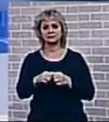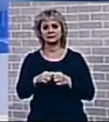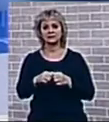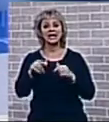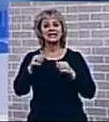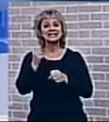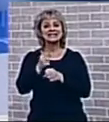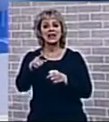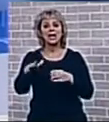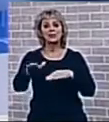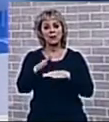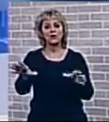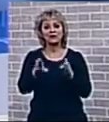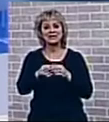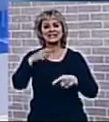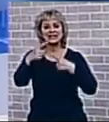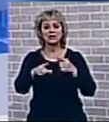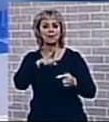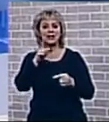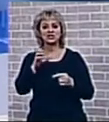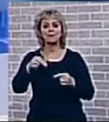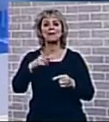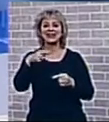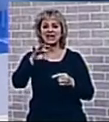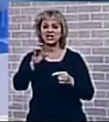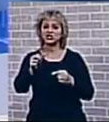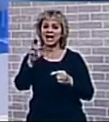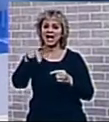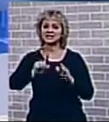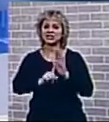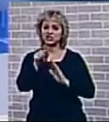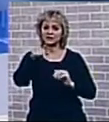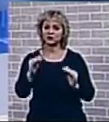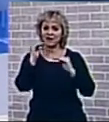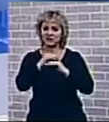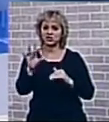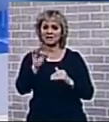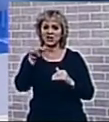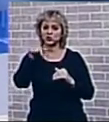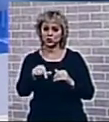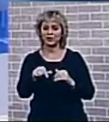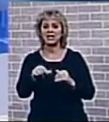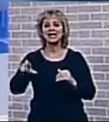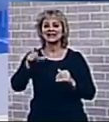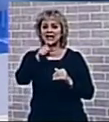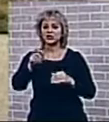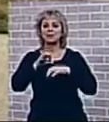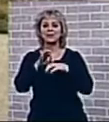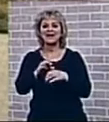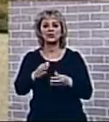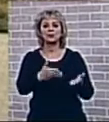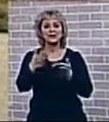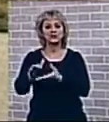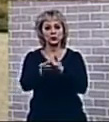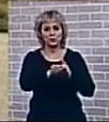возрастать. Делаем добро вместе. Традиционная молодежная патриотическая акция стартует сегодня вечером в Ростове. Дончане проведут призыв